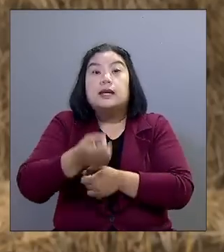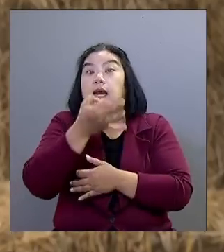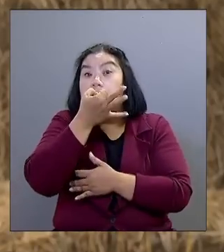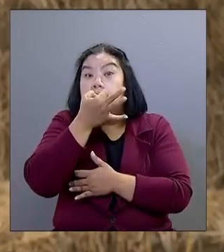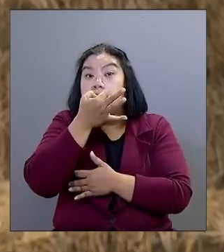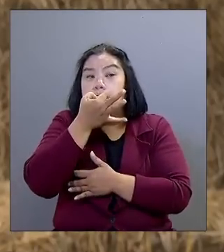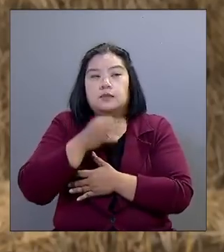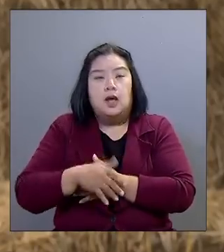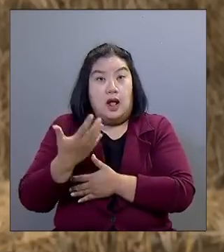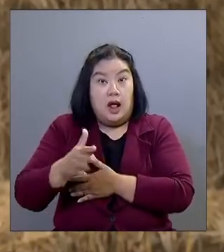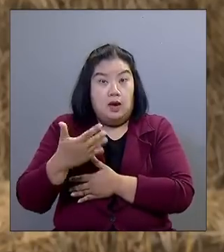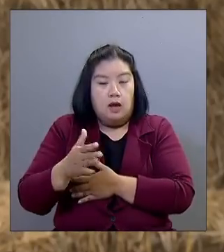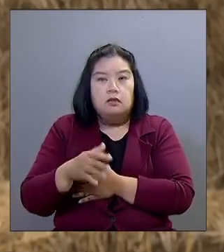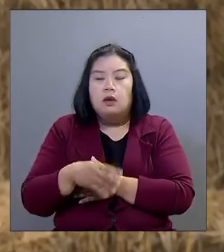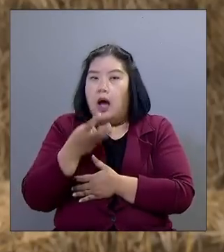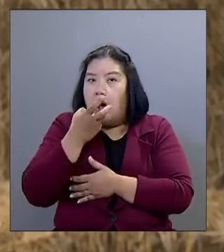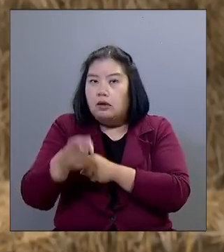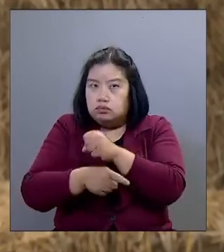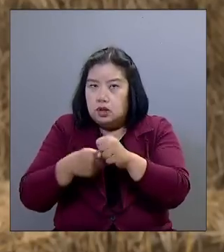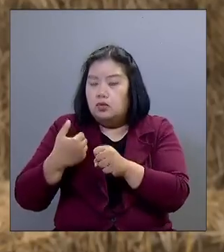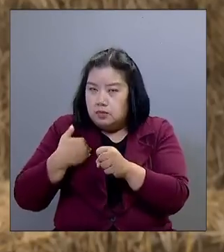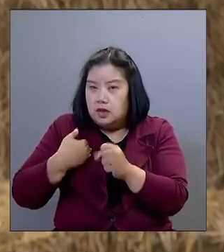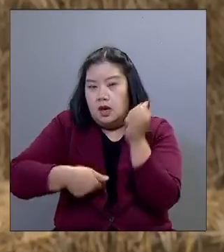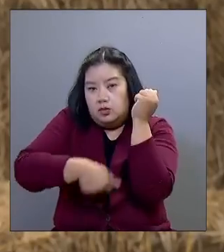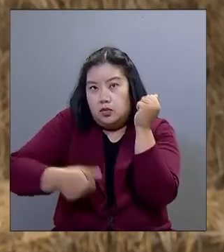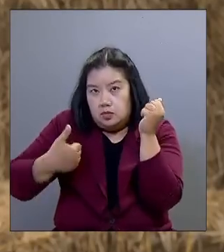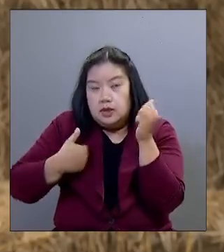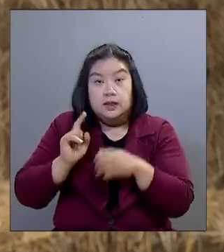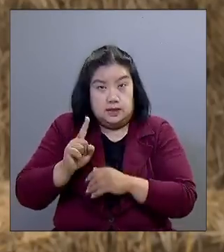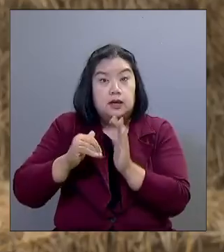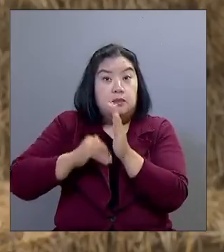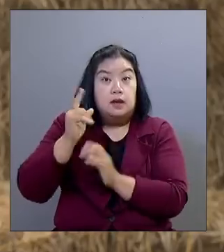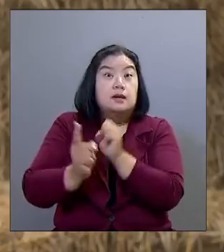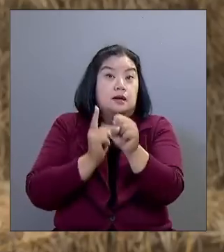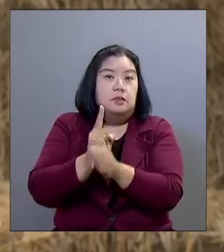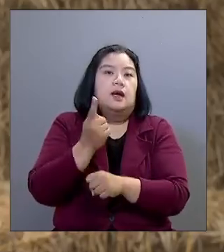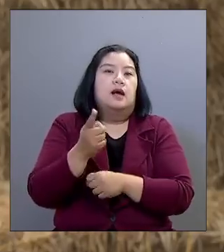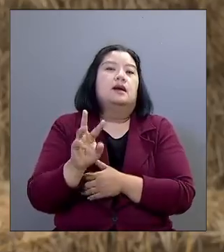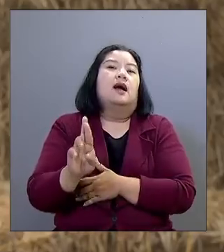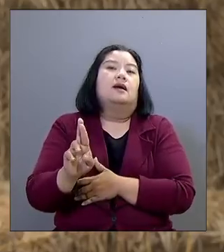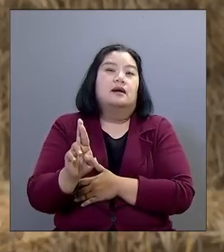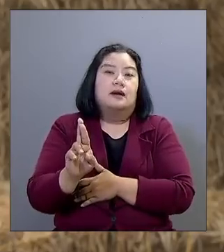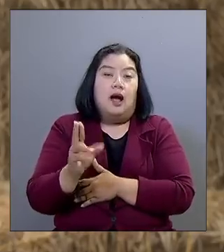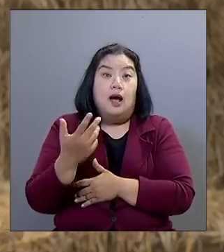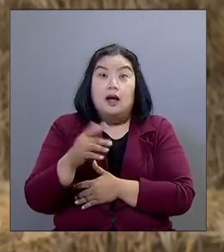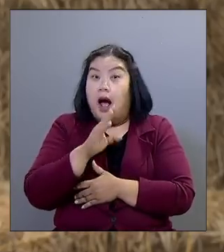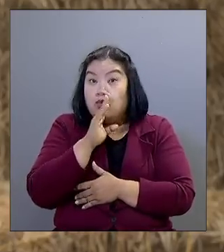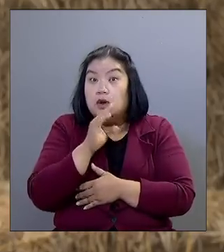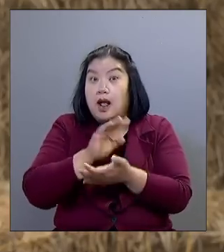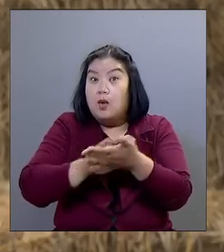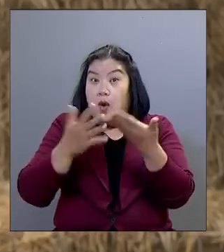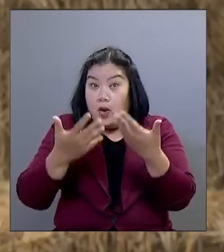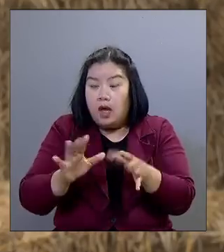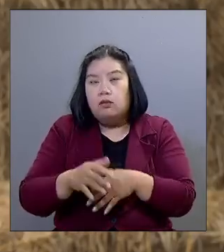าทำนาแต่ปกติแล้วที่ภาคเหนือเราจะทำนาแค่ปีละ1ครั้งอะค่ะเพราะฉะนั้นหลังฤดูทำนาก็ไม่มีอา